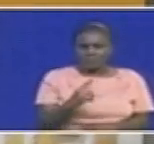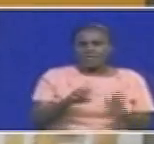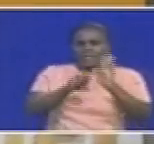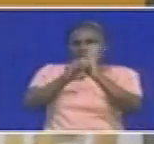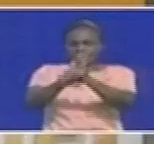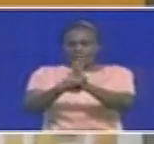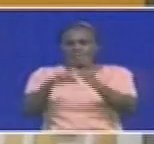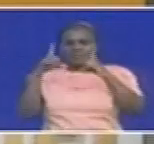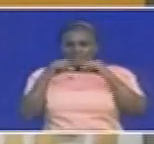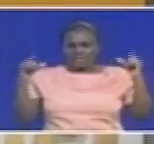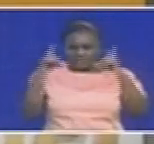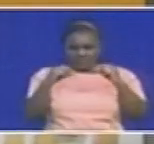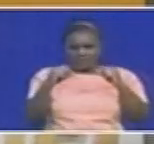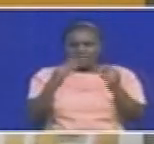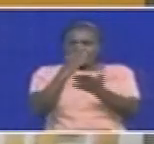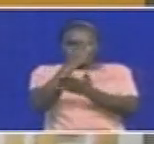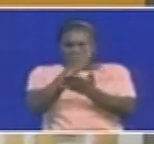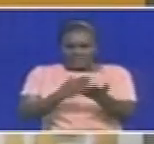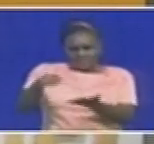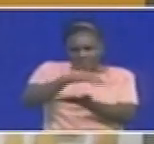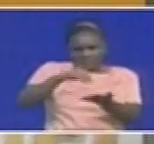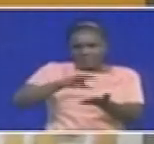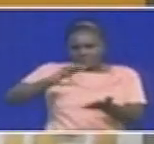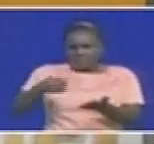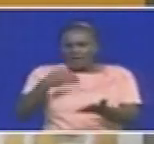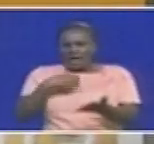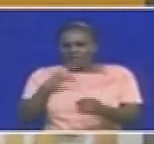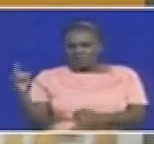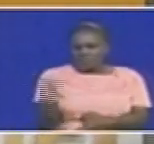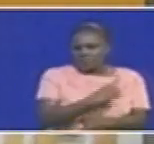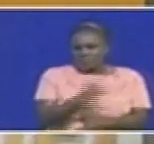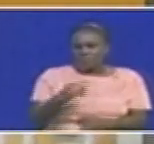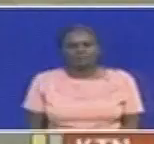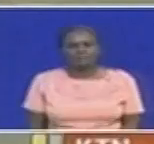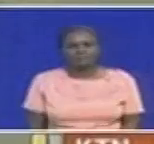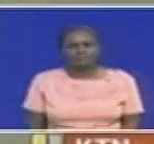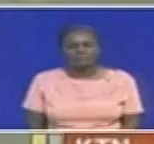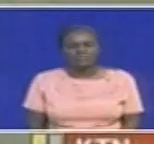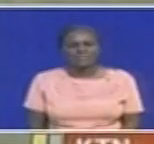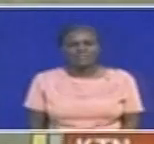katika sentensi: sehemu ya katikati ya jiji huwa na pishapisha za kila siku.